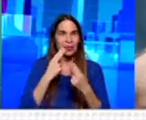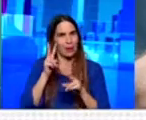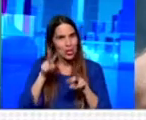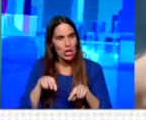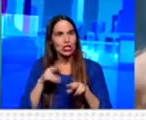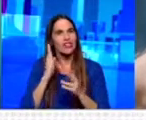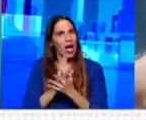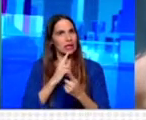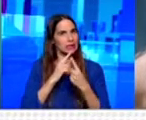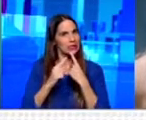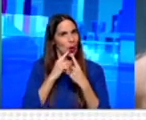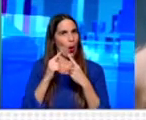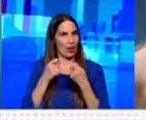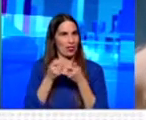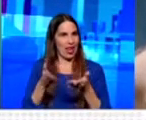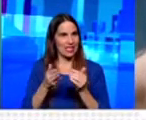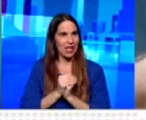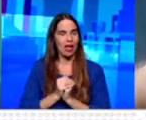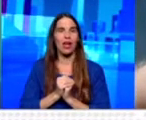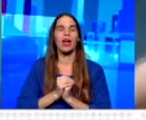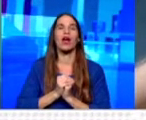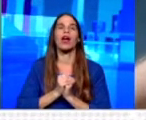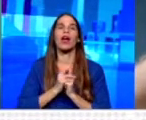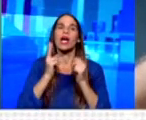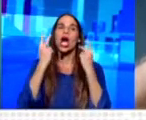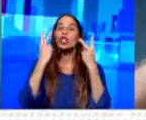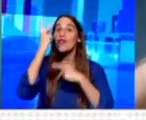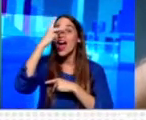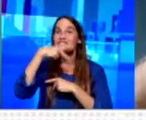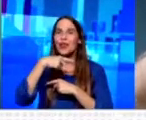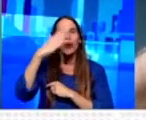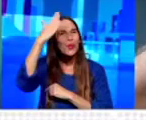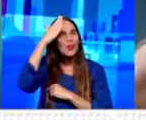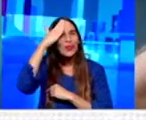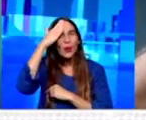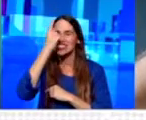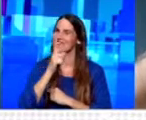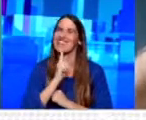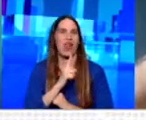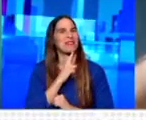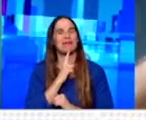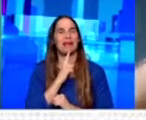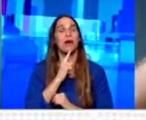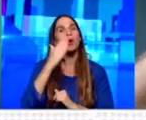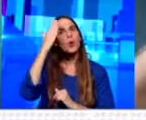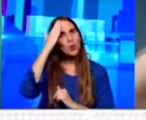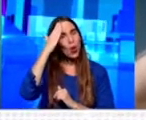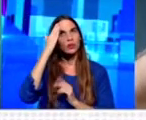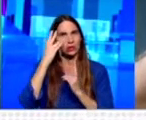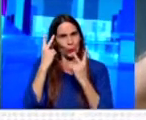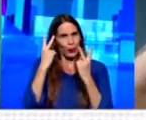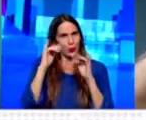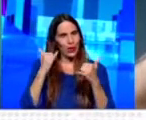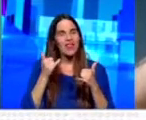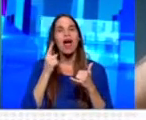מתעורר שיח על הנושא, אבל חשוב להבין שמודעות זה לא מספיק. מודעות זה בטח חשוב, אבל